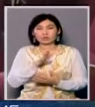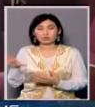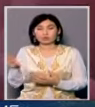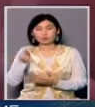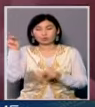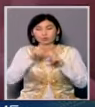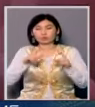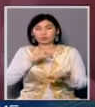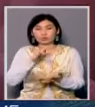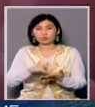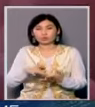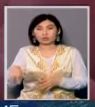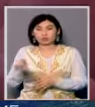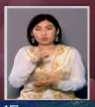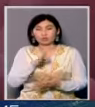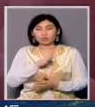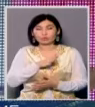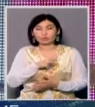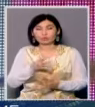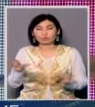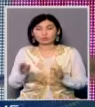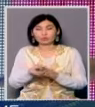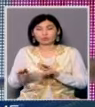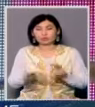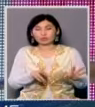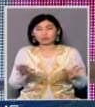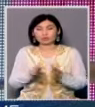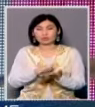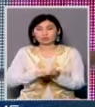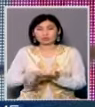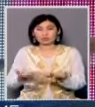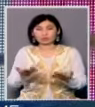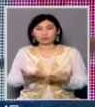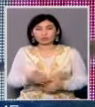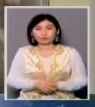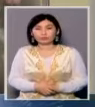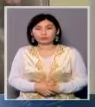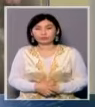учебных заведений города и районов. Были строго соблюдены все санитарные требования.